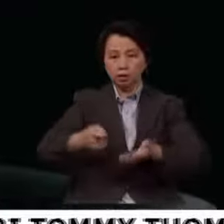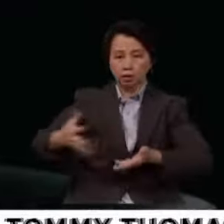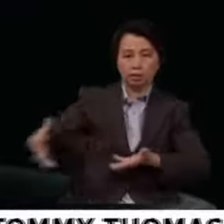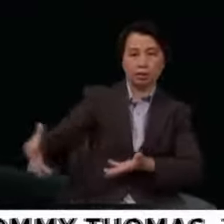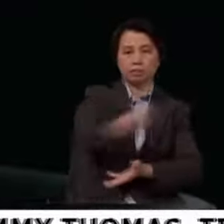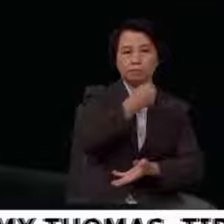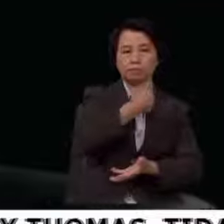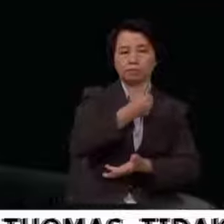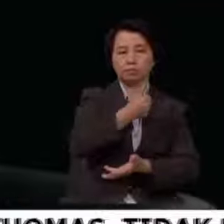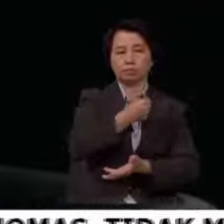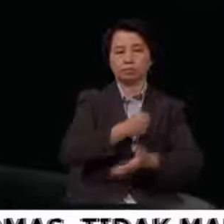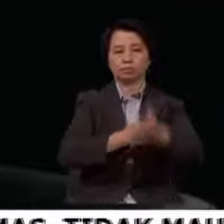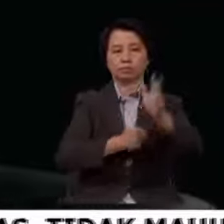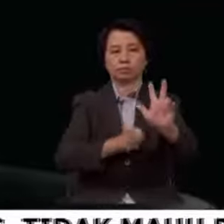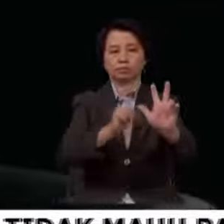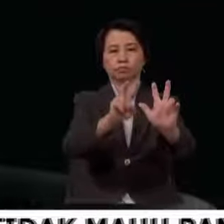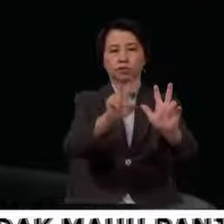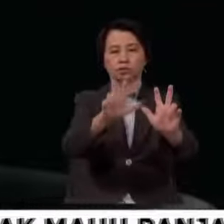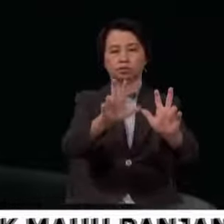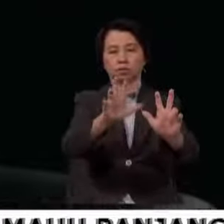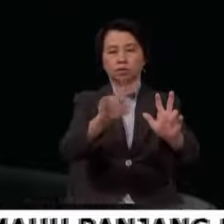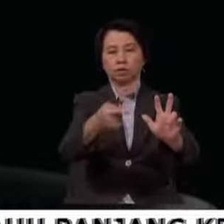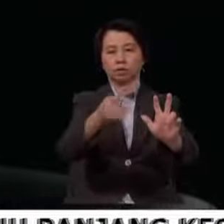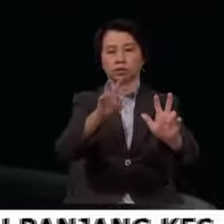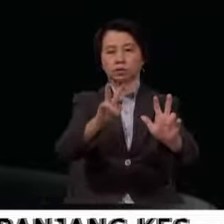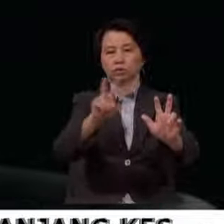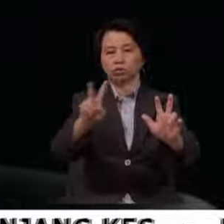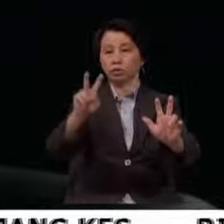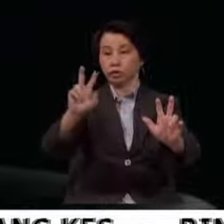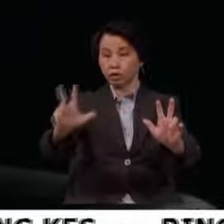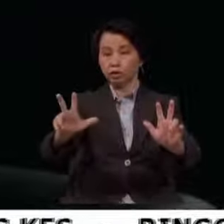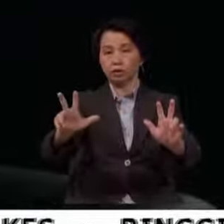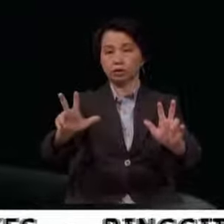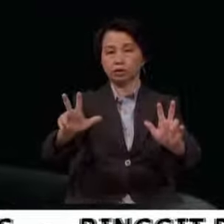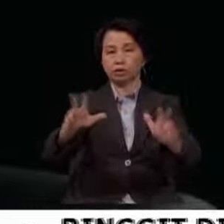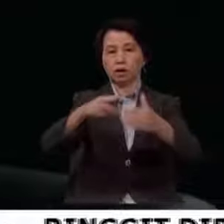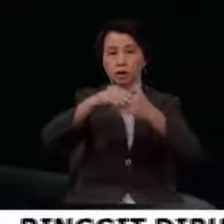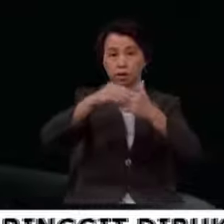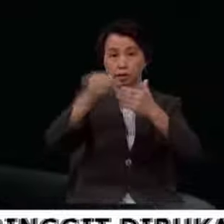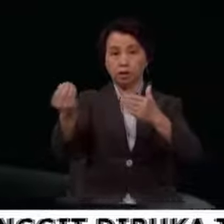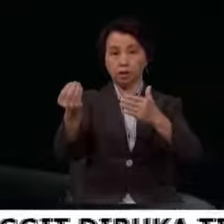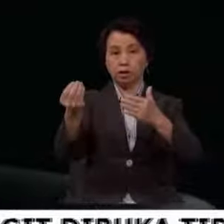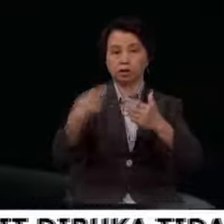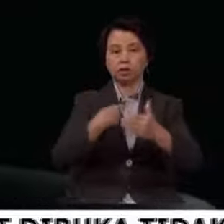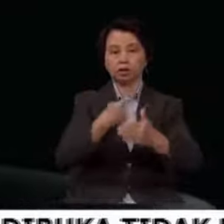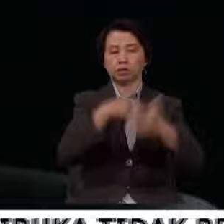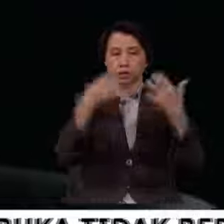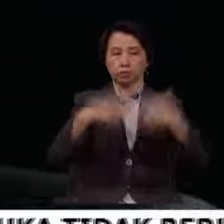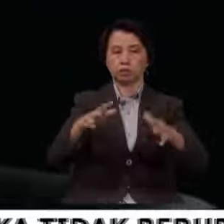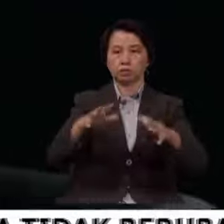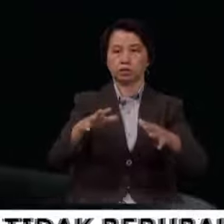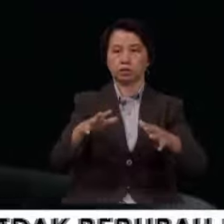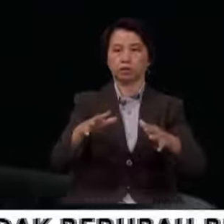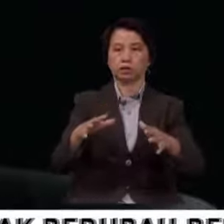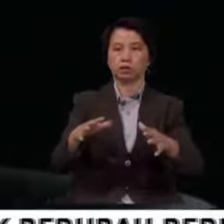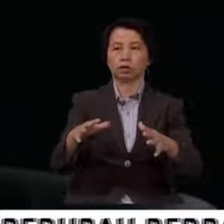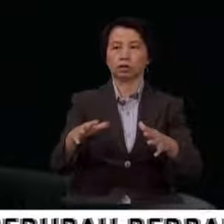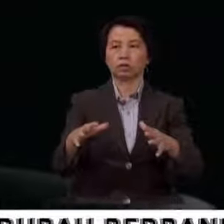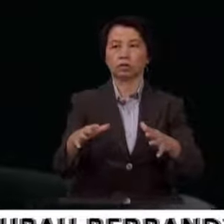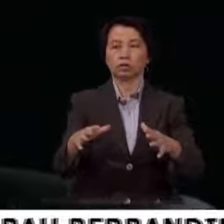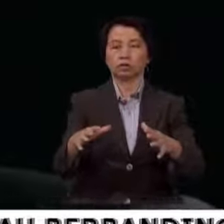nilainya jadi of Anthony bukanlah untuk mengenai siapapun tetapi untuk